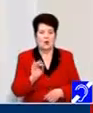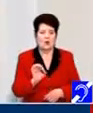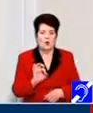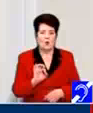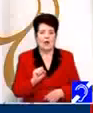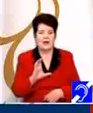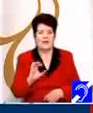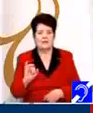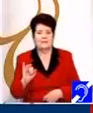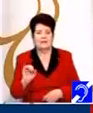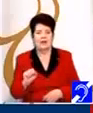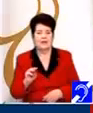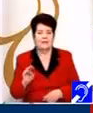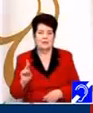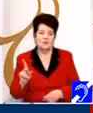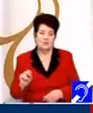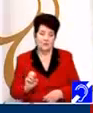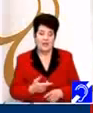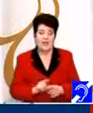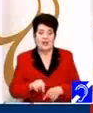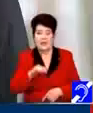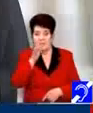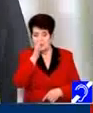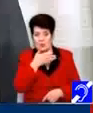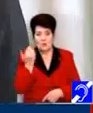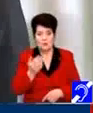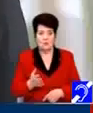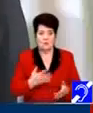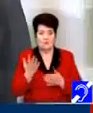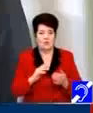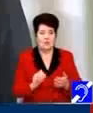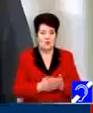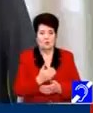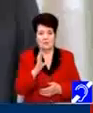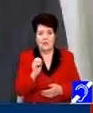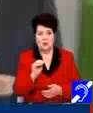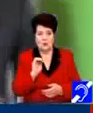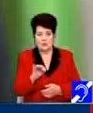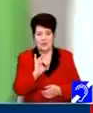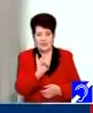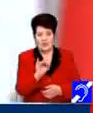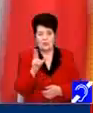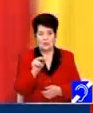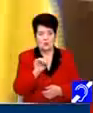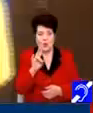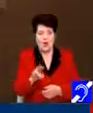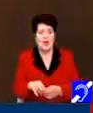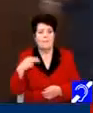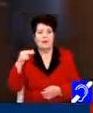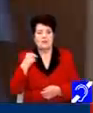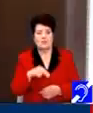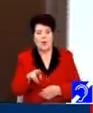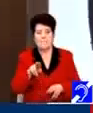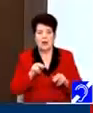utilizăm această posibilitate. Guvernarea de la Chișinău nu este deloc încântată de noul statut negociat de Igor Dodon. Președintele Parlamentului